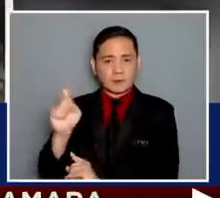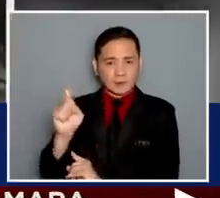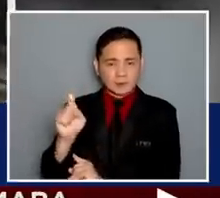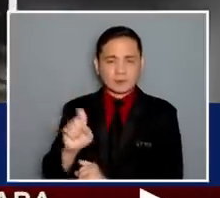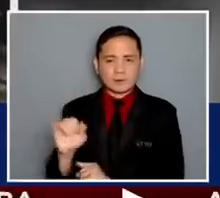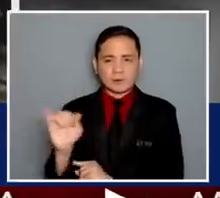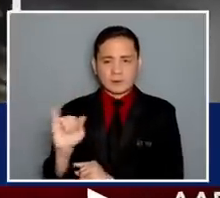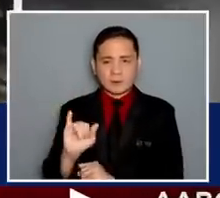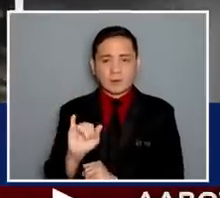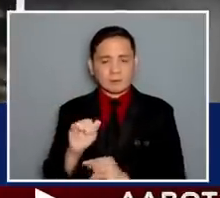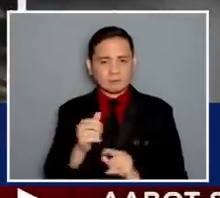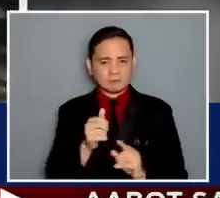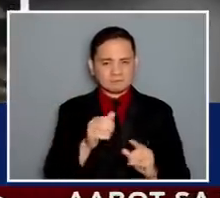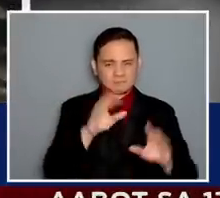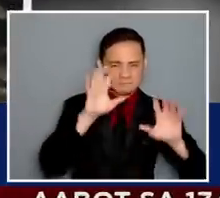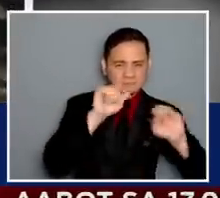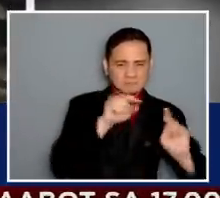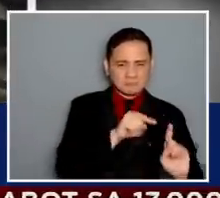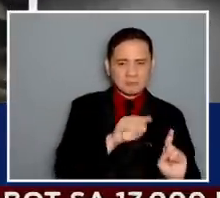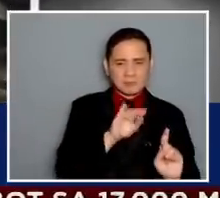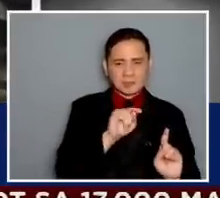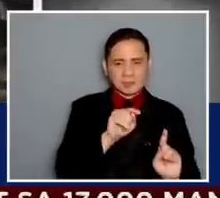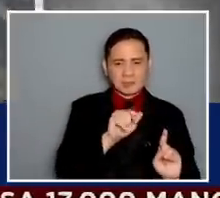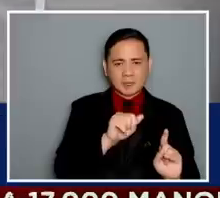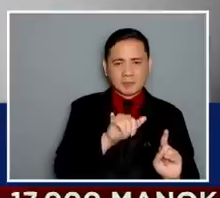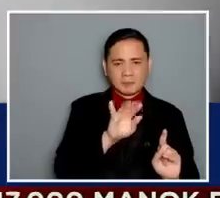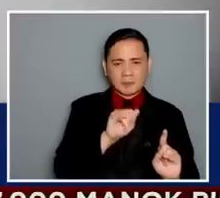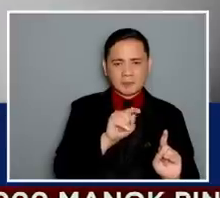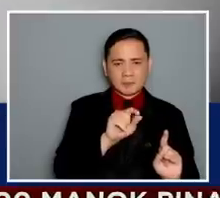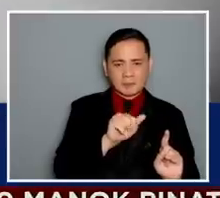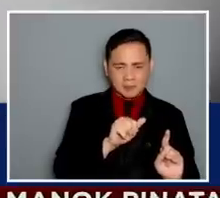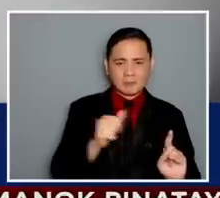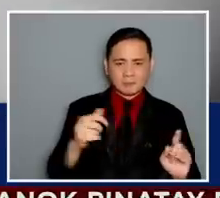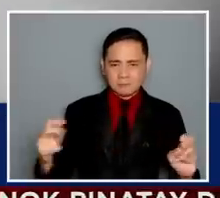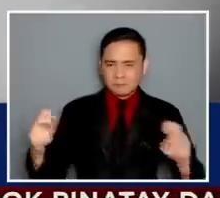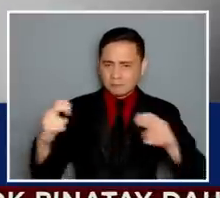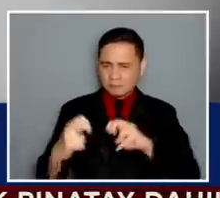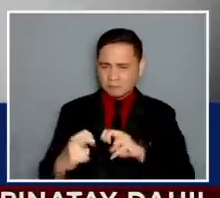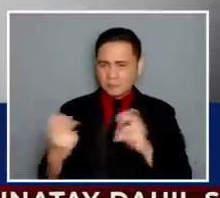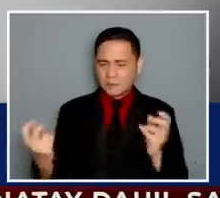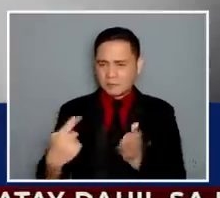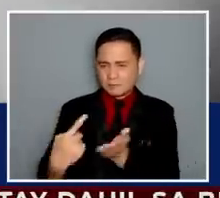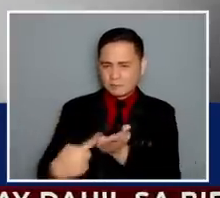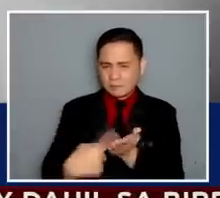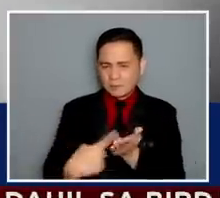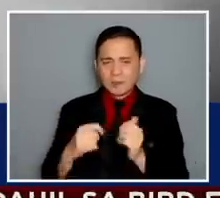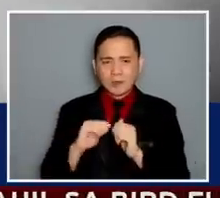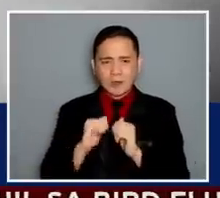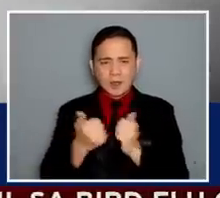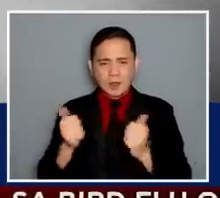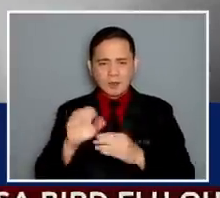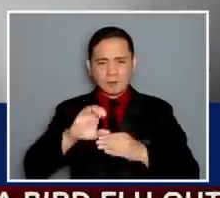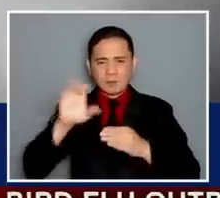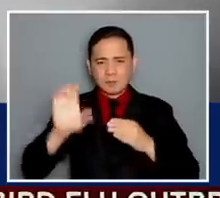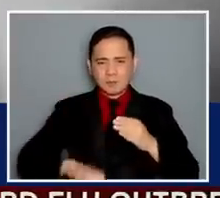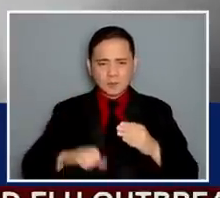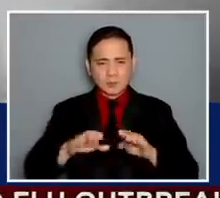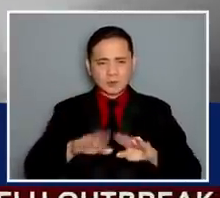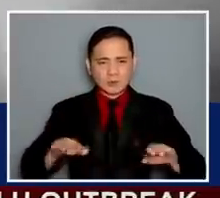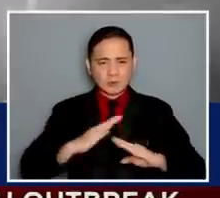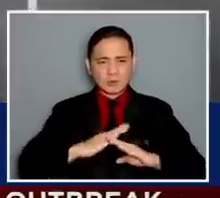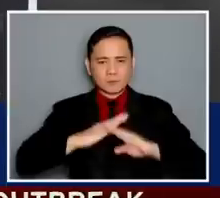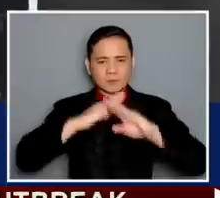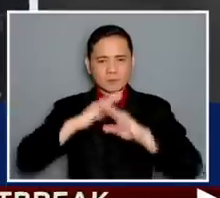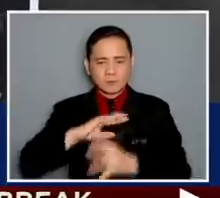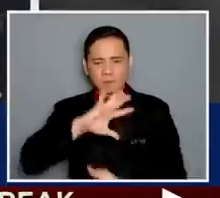Bantay Bata, tinalakay ang plano na bumuo ng Total Child Protection Package. Target ng programa